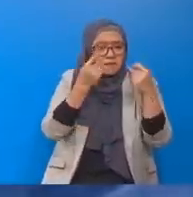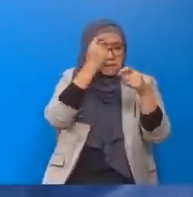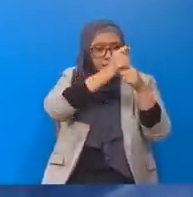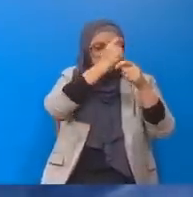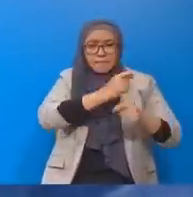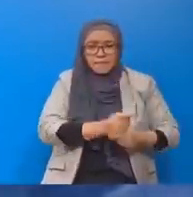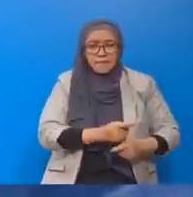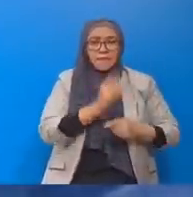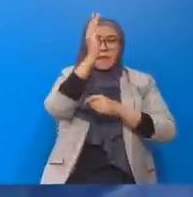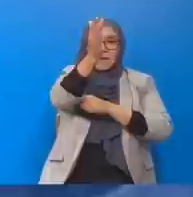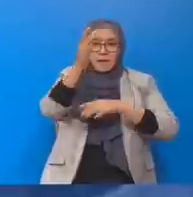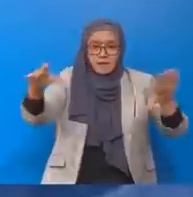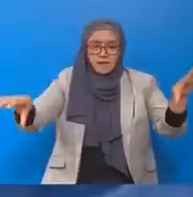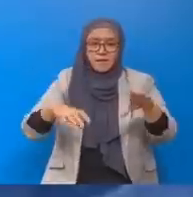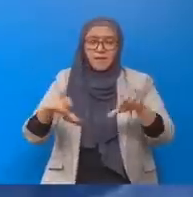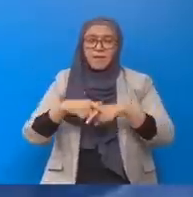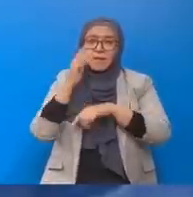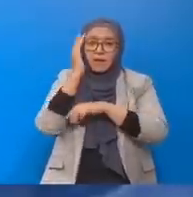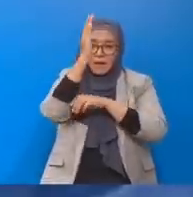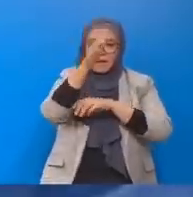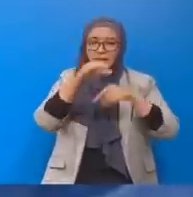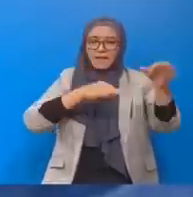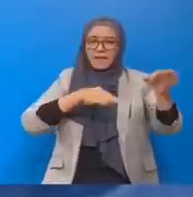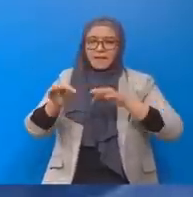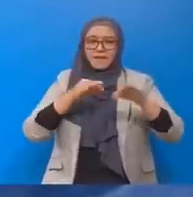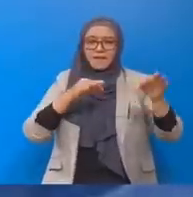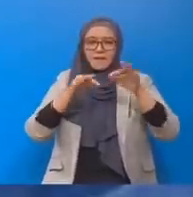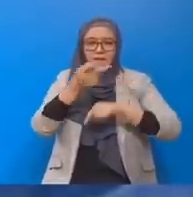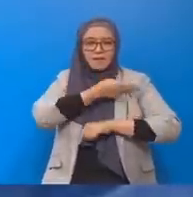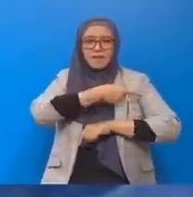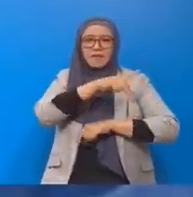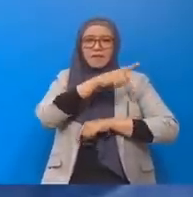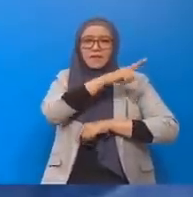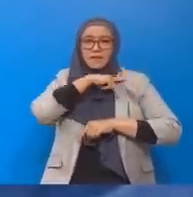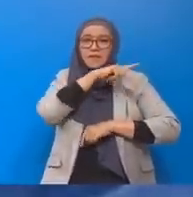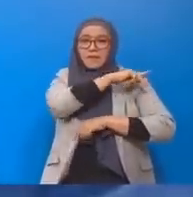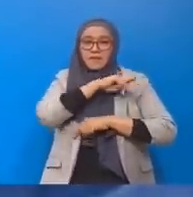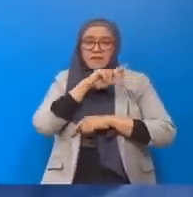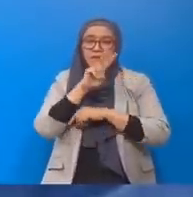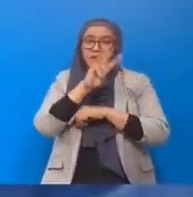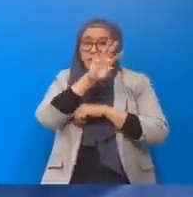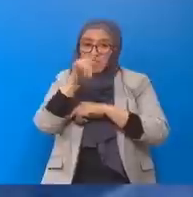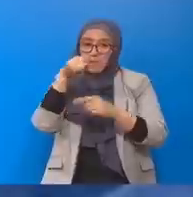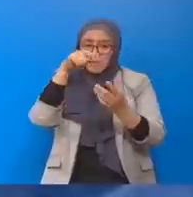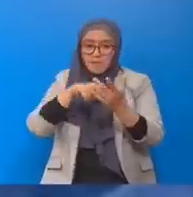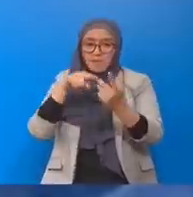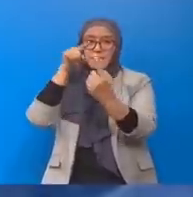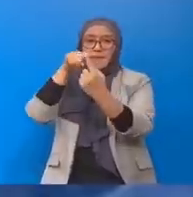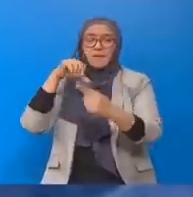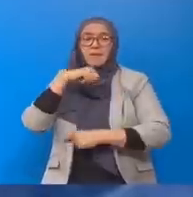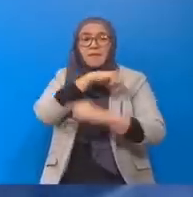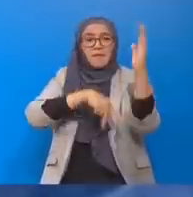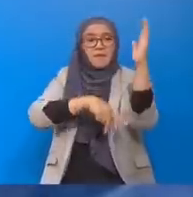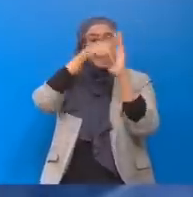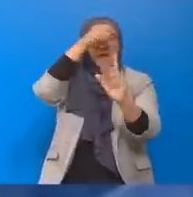akan dibuat ia akan diterangkan oleh ketua-ketua with my kepada ahli-ahli paling masing-masing ia